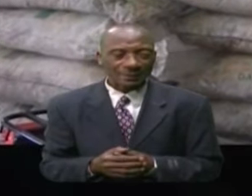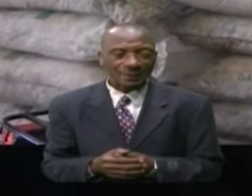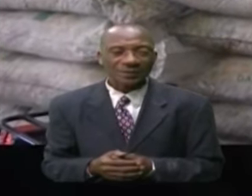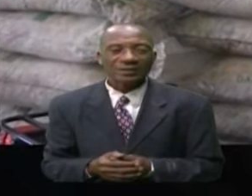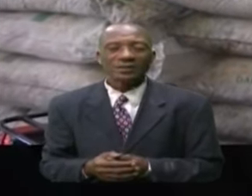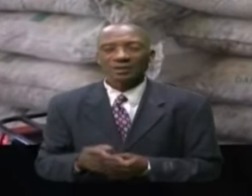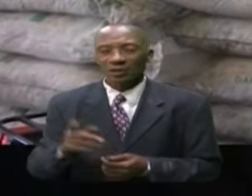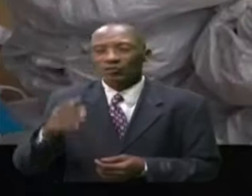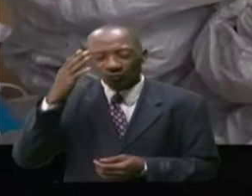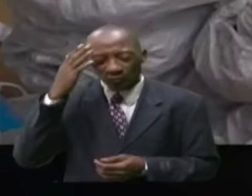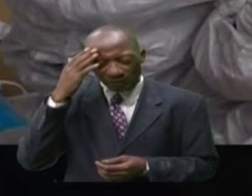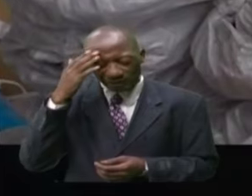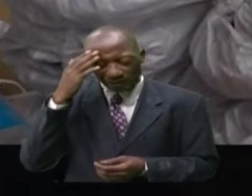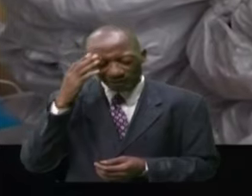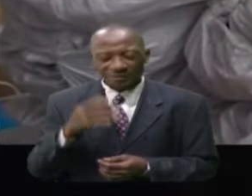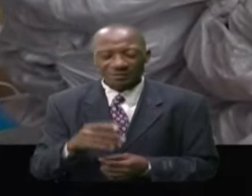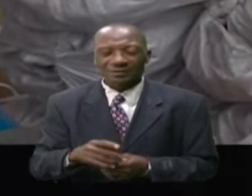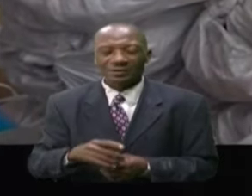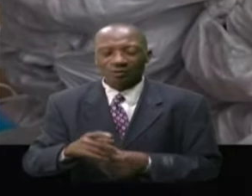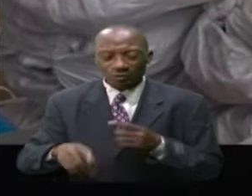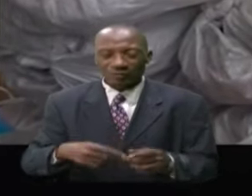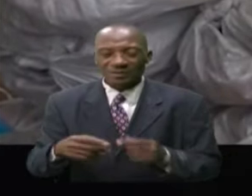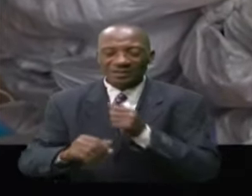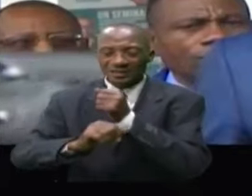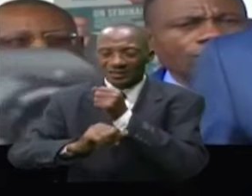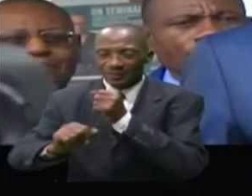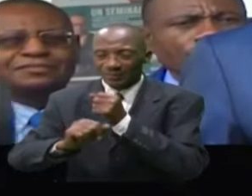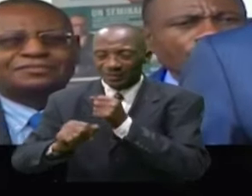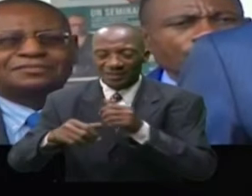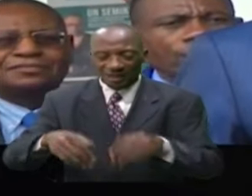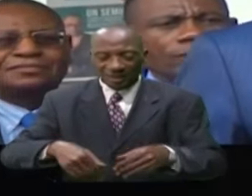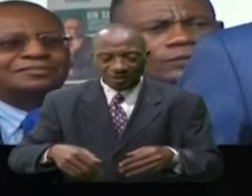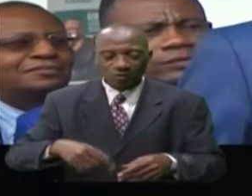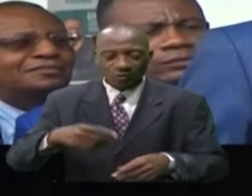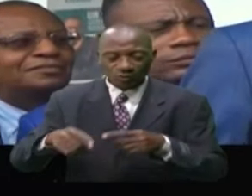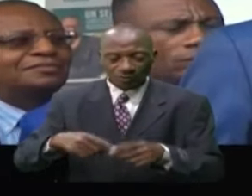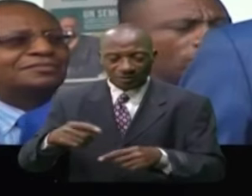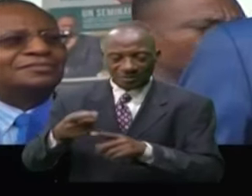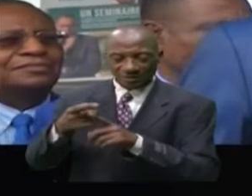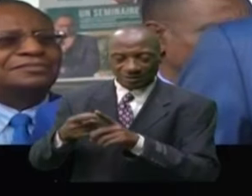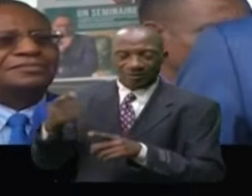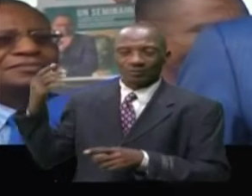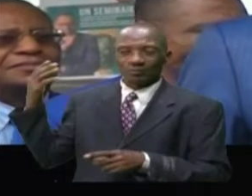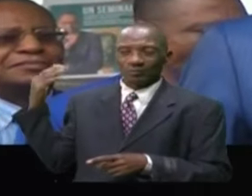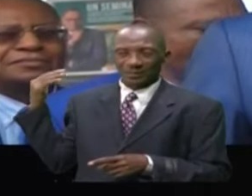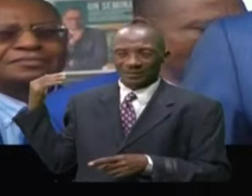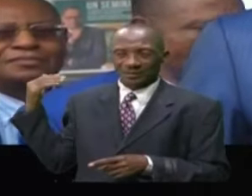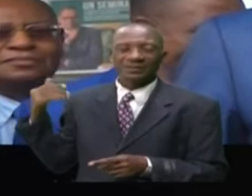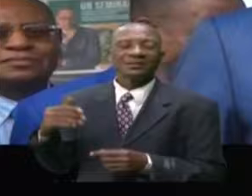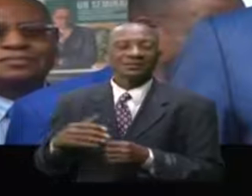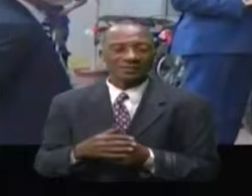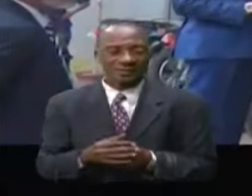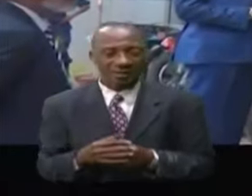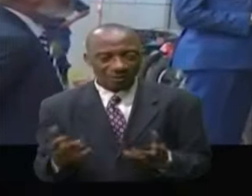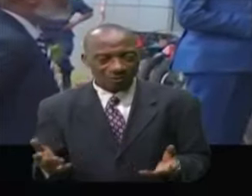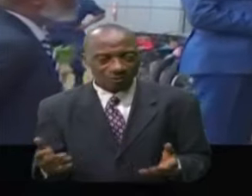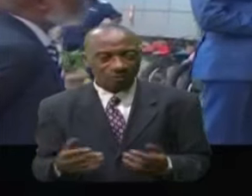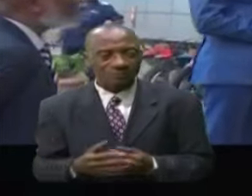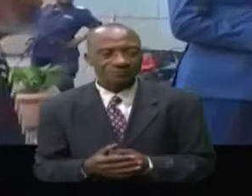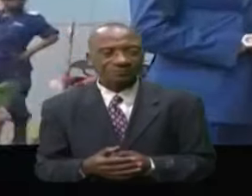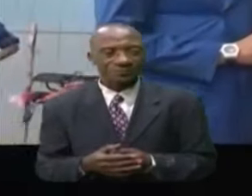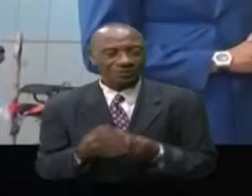dans le cadre de la campagne agricole lancée depuis septembre dernier que Maître José Mpanda Kabango, ministre de l'Agriculture, a remis ses